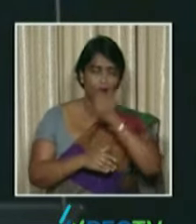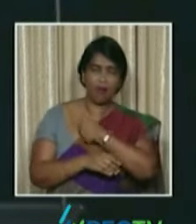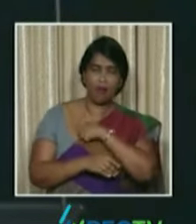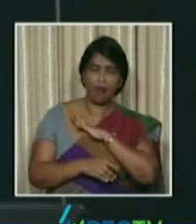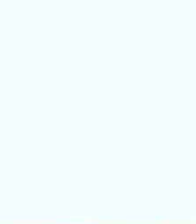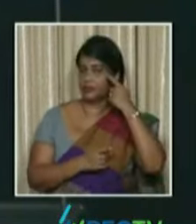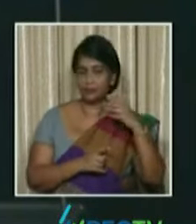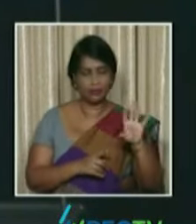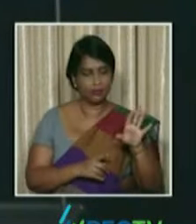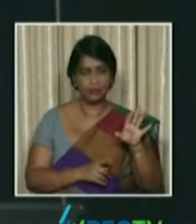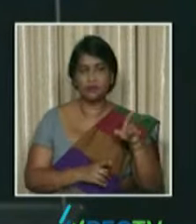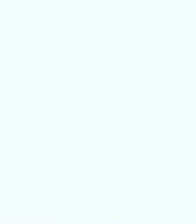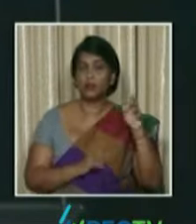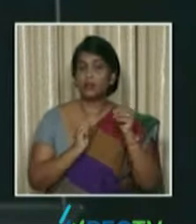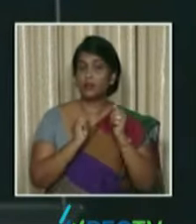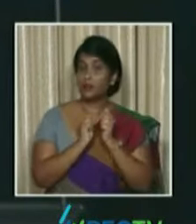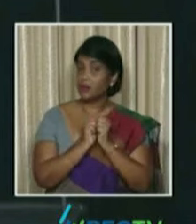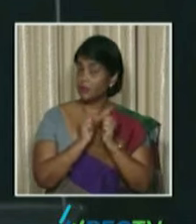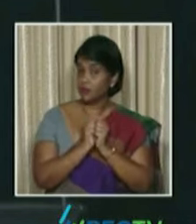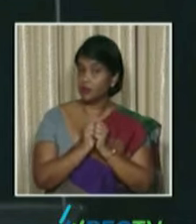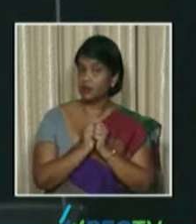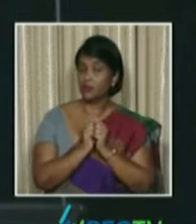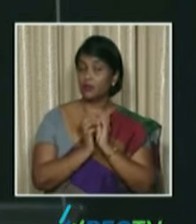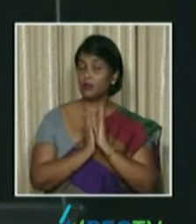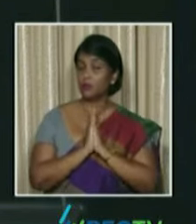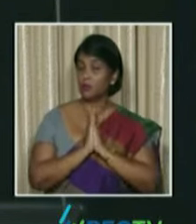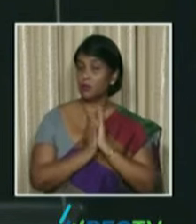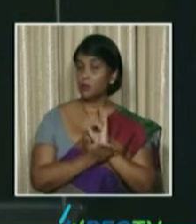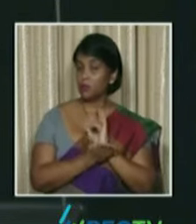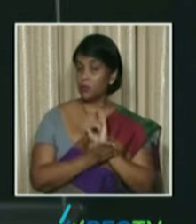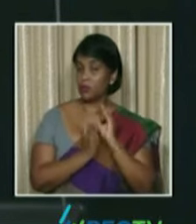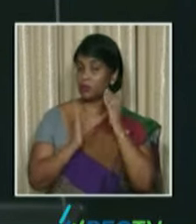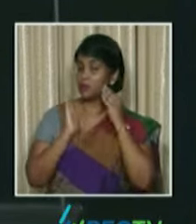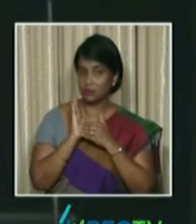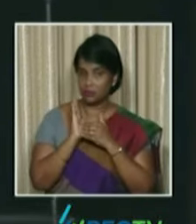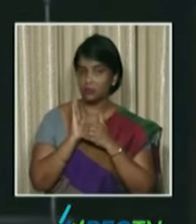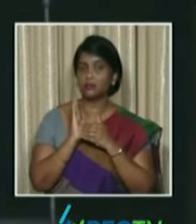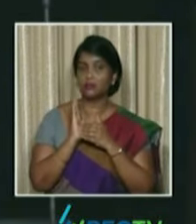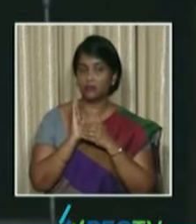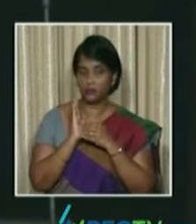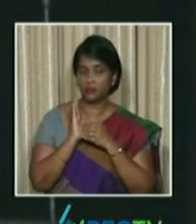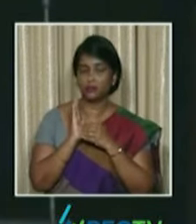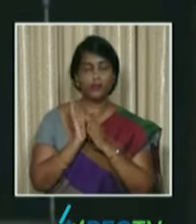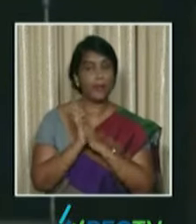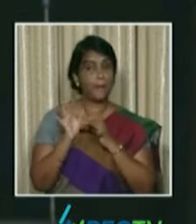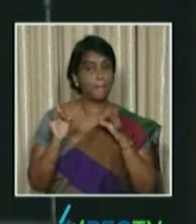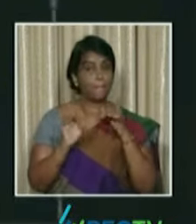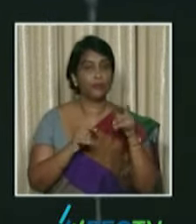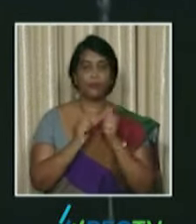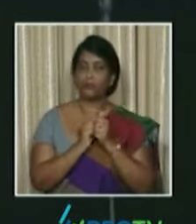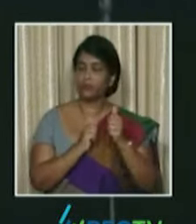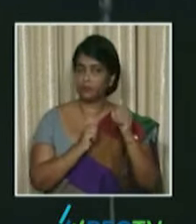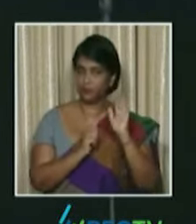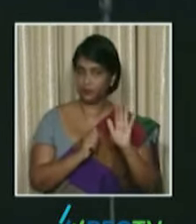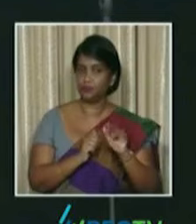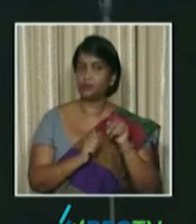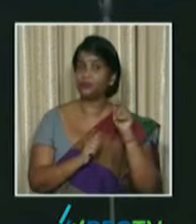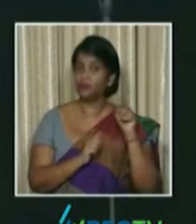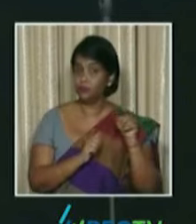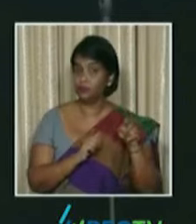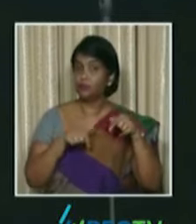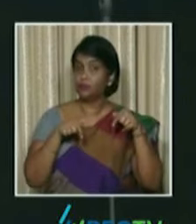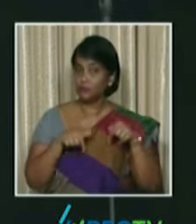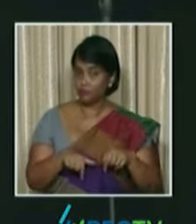මතය පැත්තක තියලා ඒ කටයුතු සම්බුද්ධ ශාසනයේ සංකේතය වෙච්ච මිහින්තලේ පුදබිමේ සිද්ධ කරා. එහින් දැන්